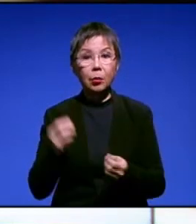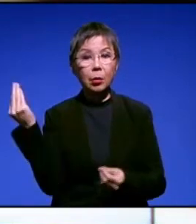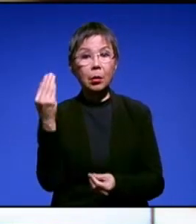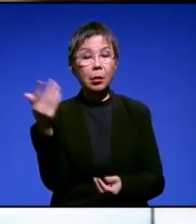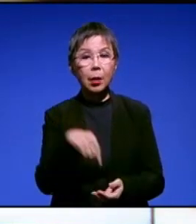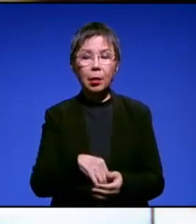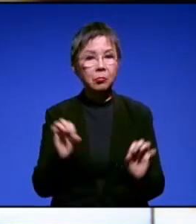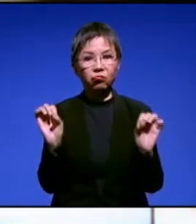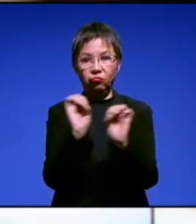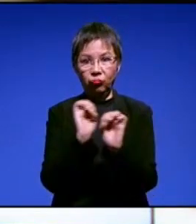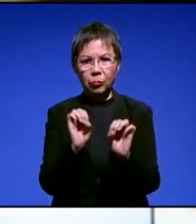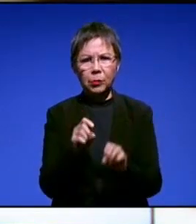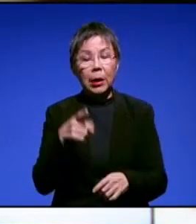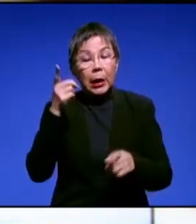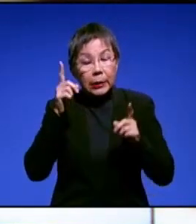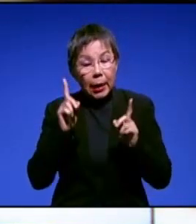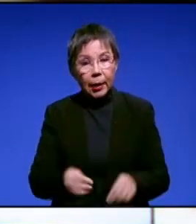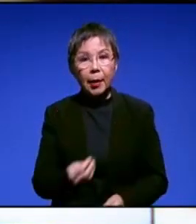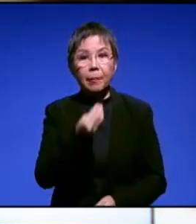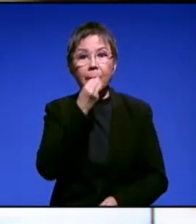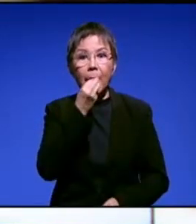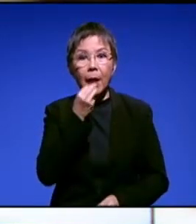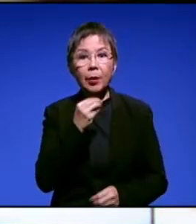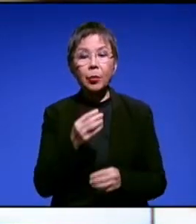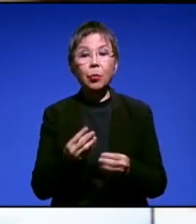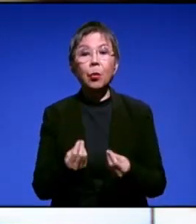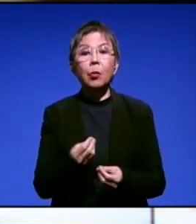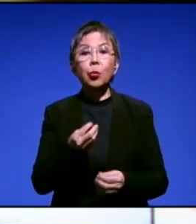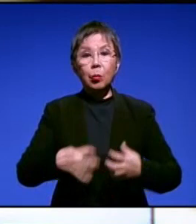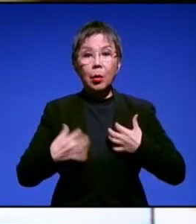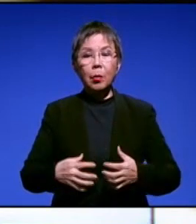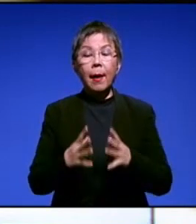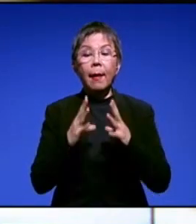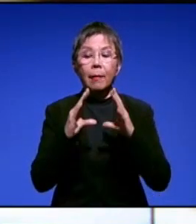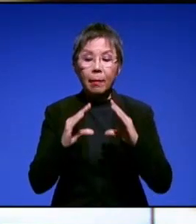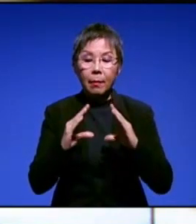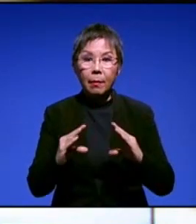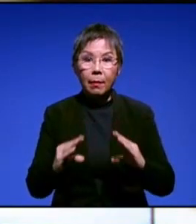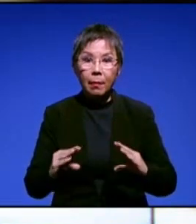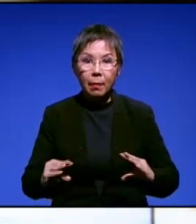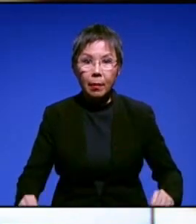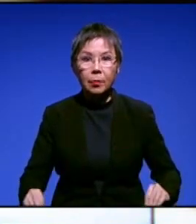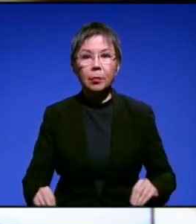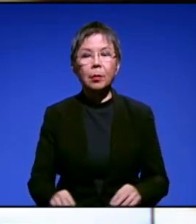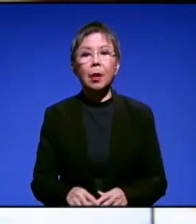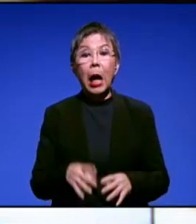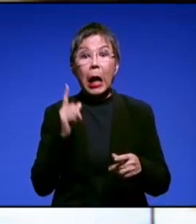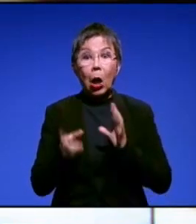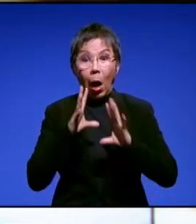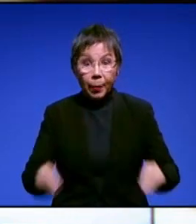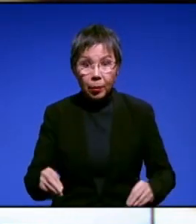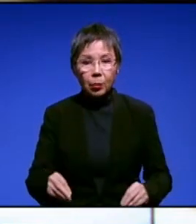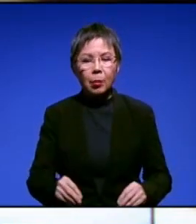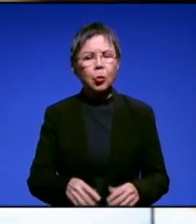akibatnya biaya makan satwa Medan zoo nyaris habis jika kondisi ini berlanjut satwa kebun binatang Medan terancam